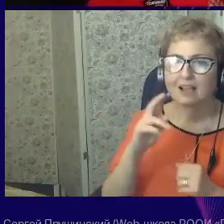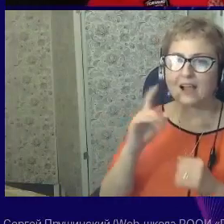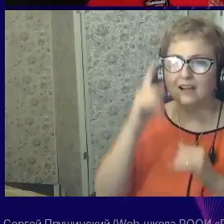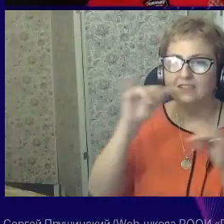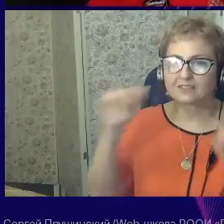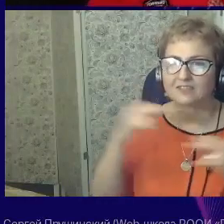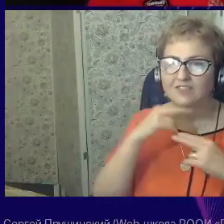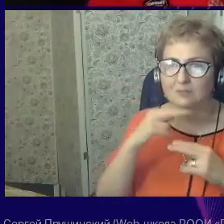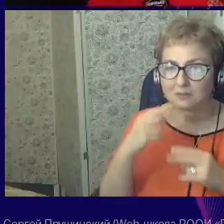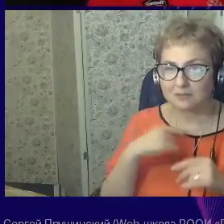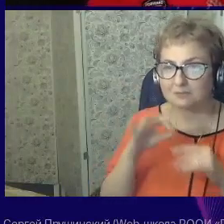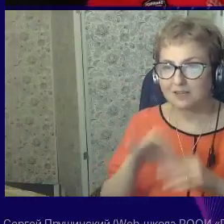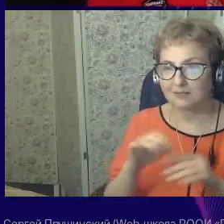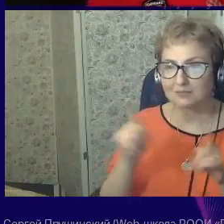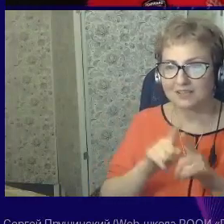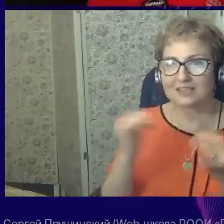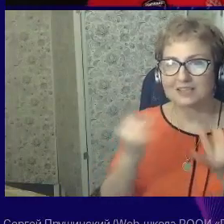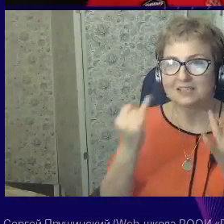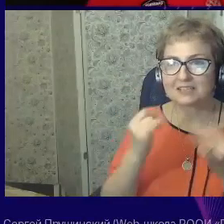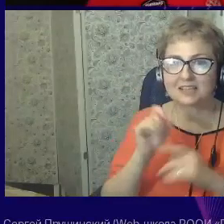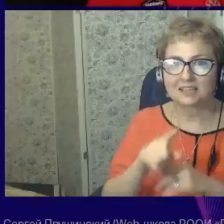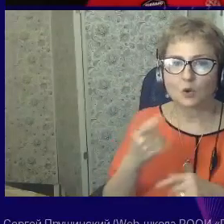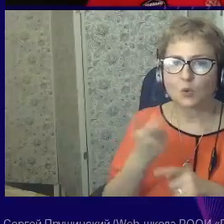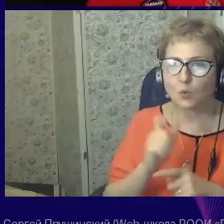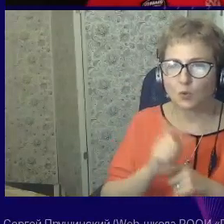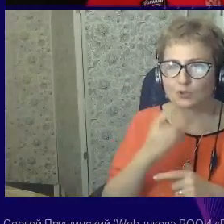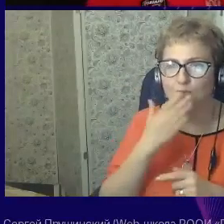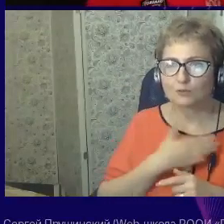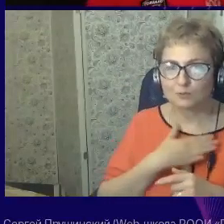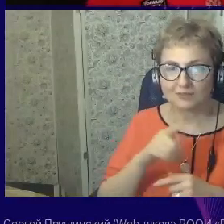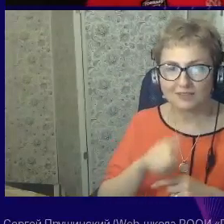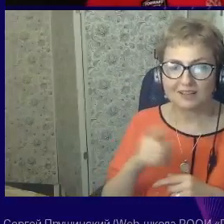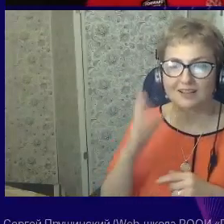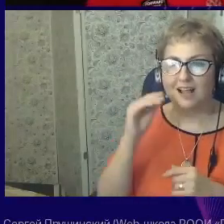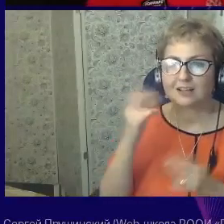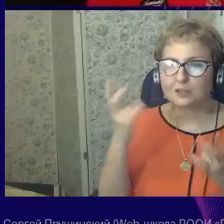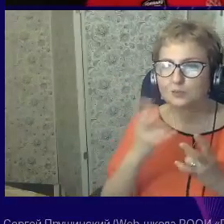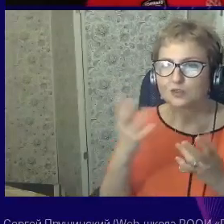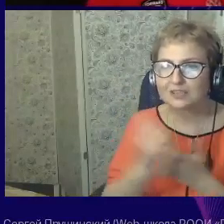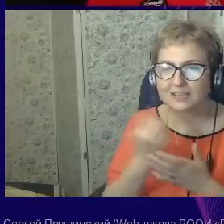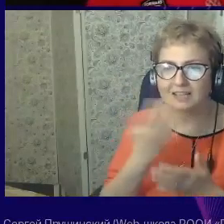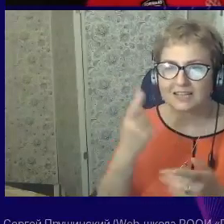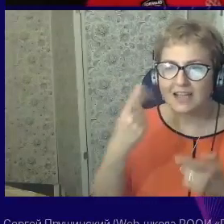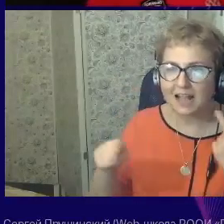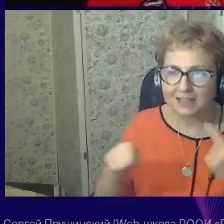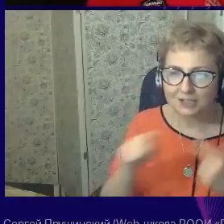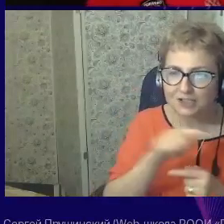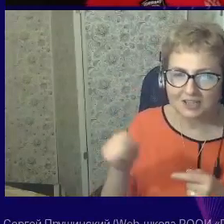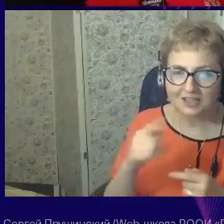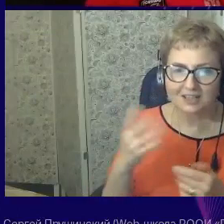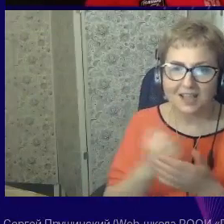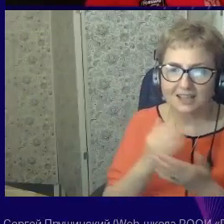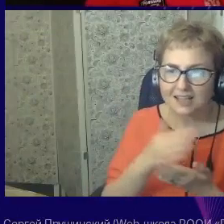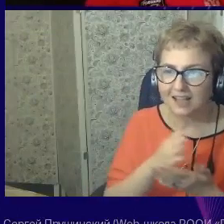внимания. Мы проводим, ну, такие вот интересные задания, они их очень любят, когда надо найти какие-то отличия, пройти